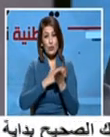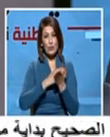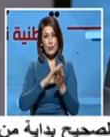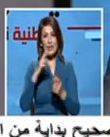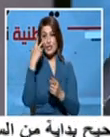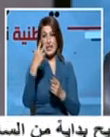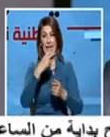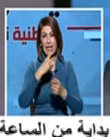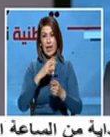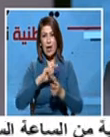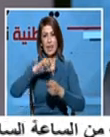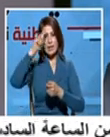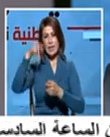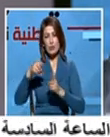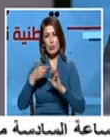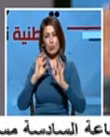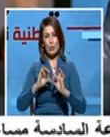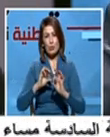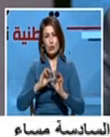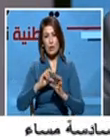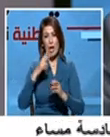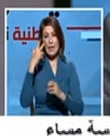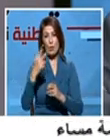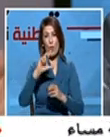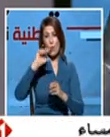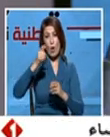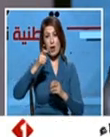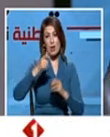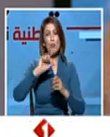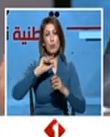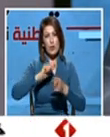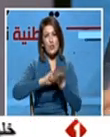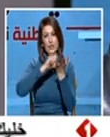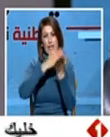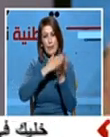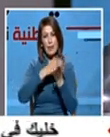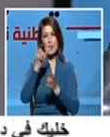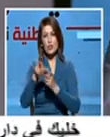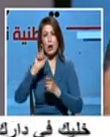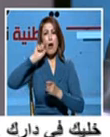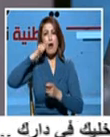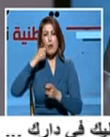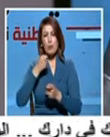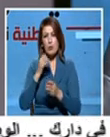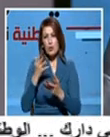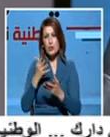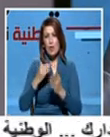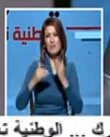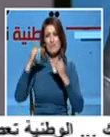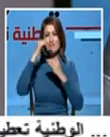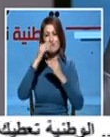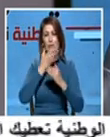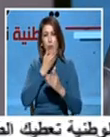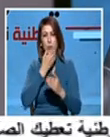موا، وكل شهر يمشي ياخذ الدواء نتاعو. وكما قلنا ماذا به يبعث شكون مش هو يمشي، راجل كبير ولا مرض مزمن ولا حاجه باش نخاف.